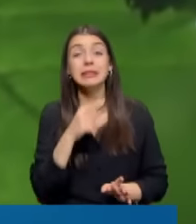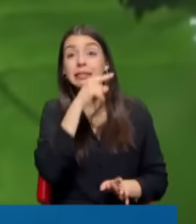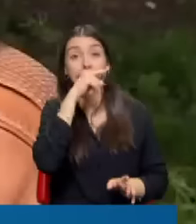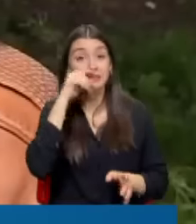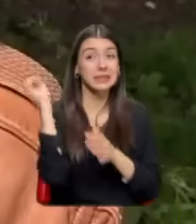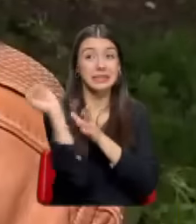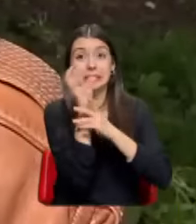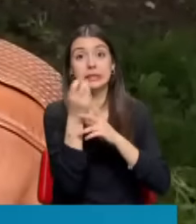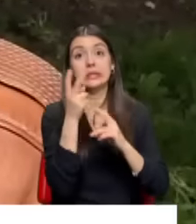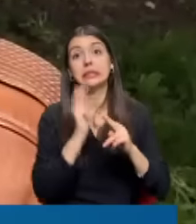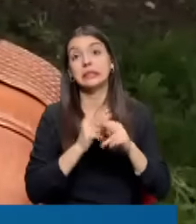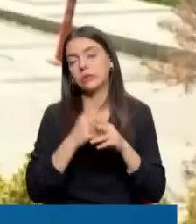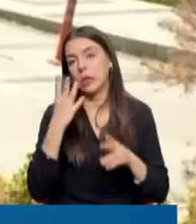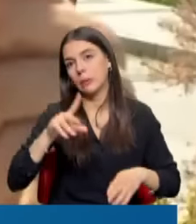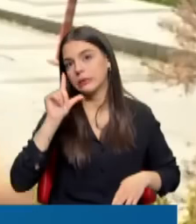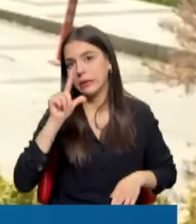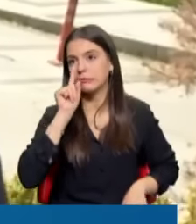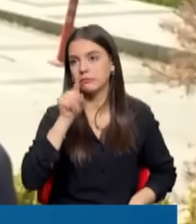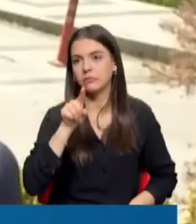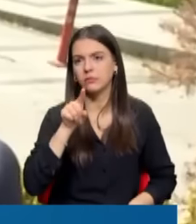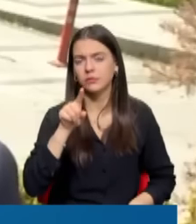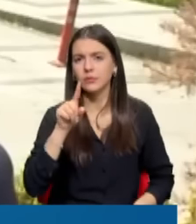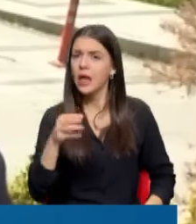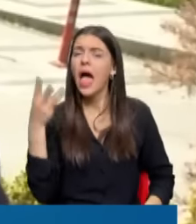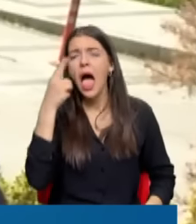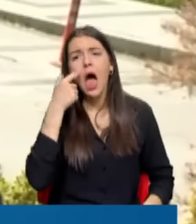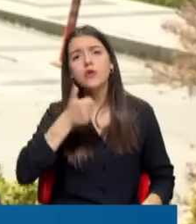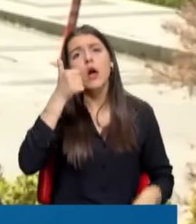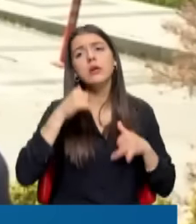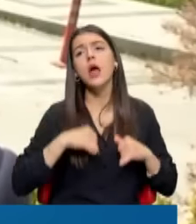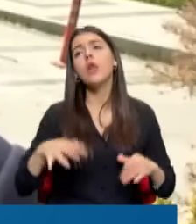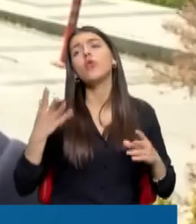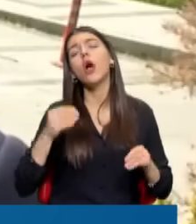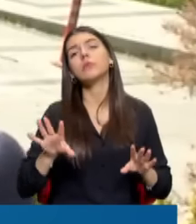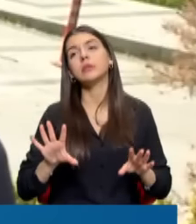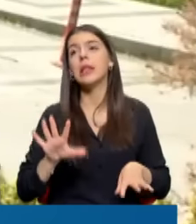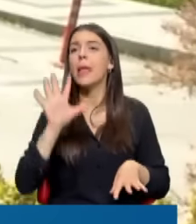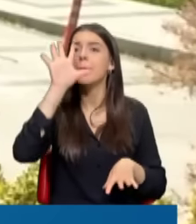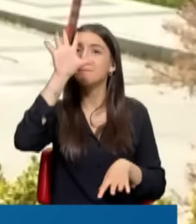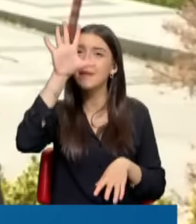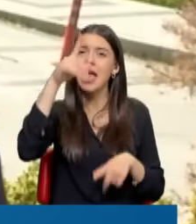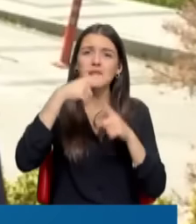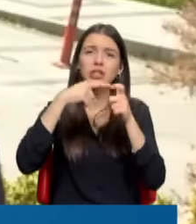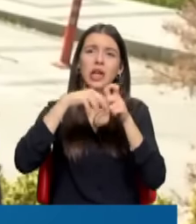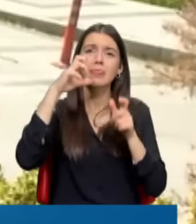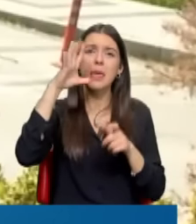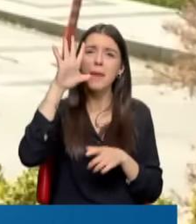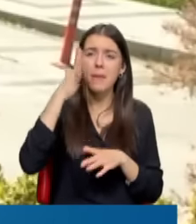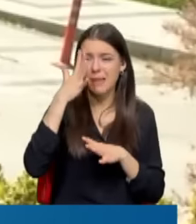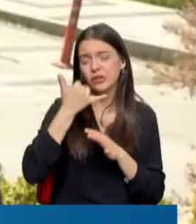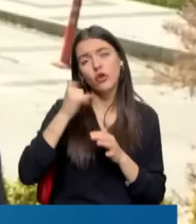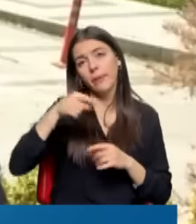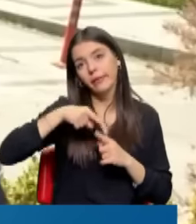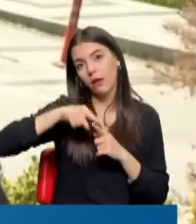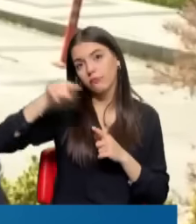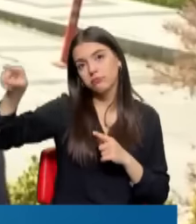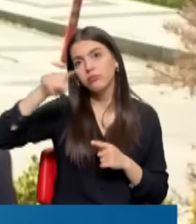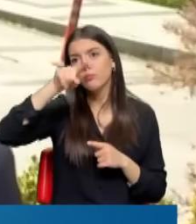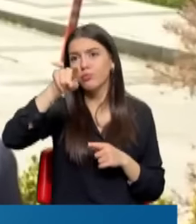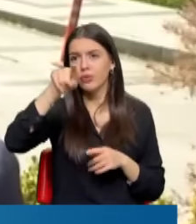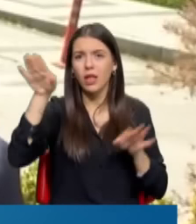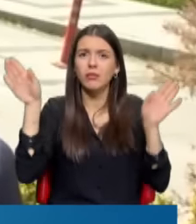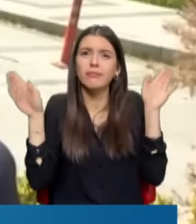alarma geçmesi gerekiyor bakanlığın. Sayın Erdoğan da rahat olmasın. Beştepe buraya 5 kilometre. Buradan oraya